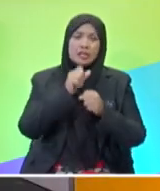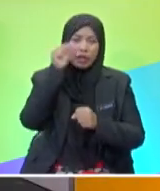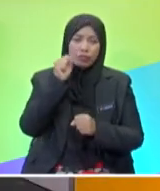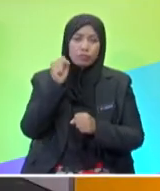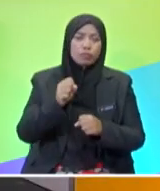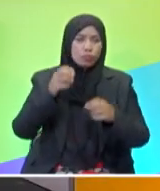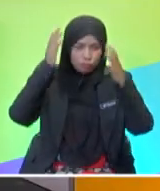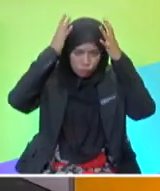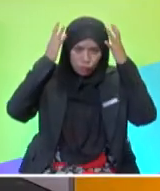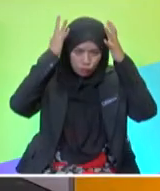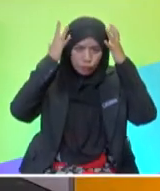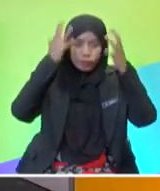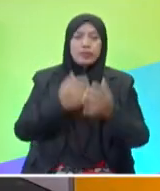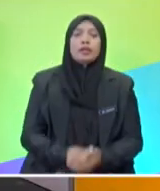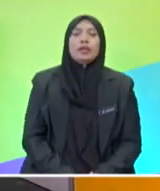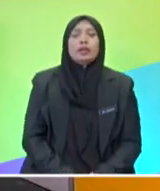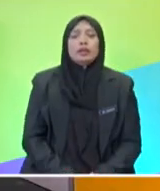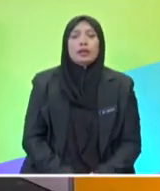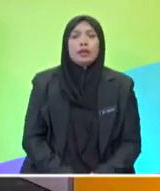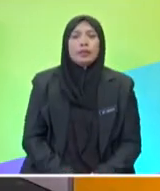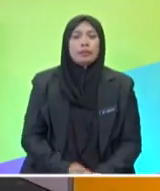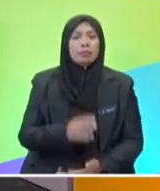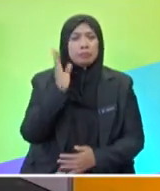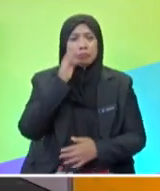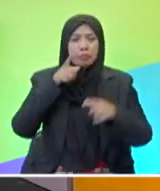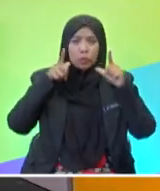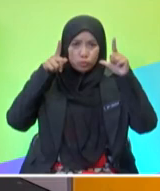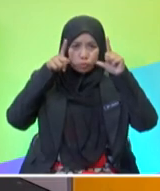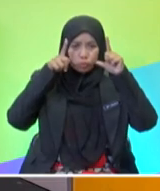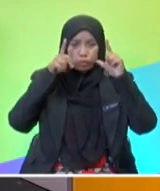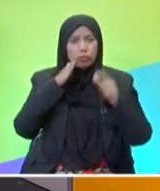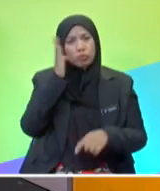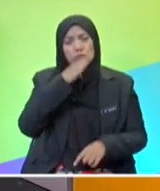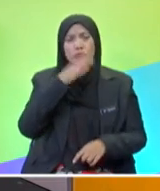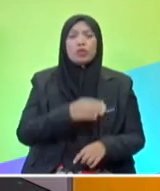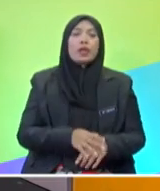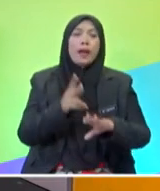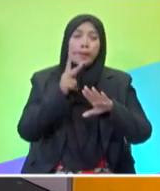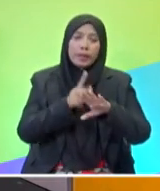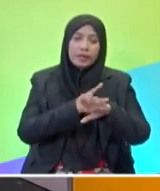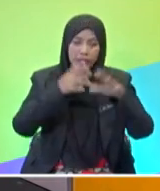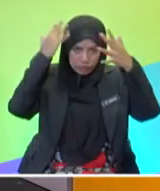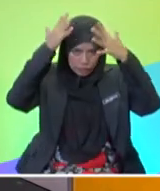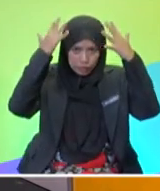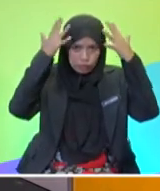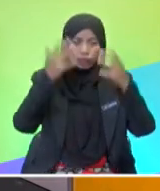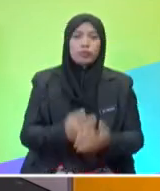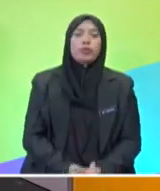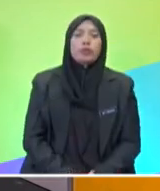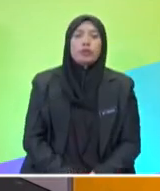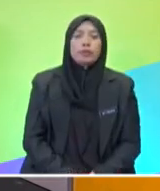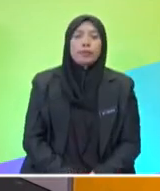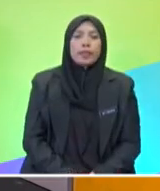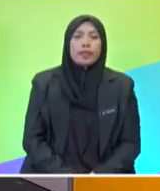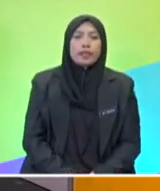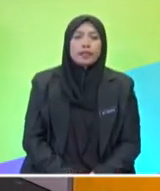tudung. Bila pakai tudung, rambut kita jadi hapak, berbau. Jadi pakailah shampoo. Tak nak bagi rambut tu